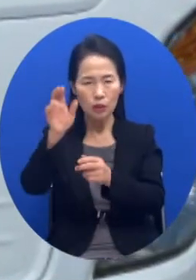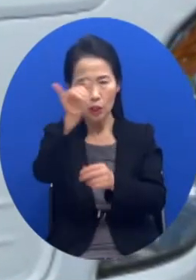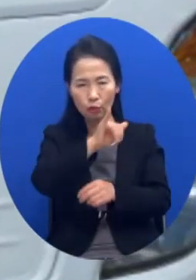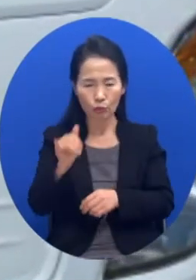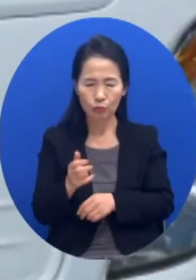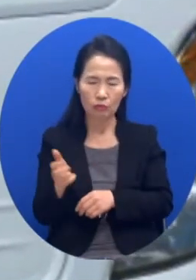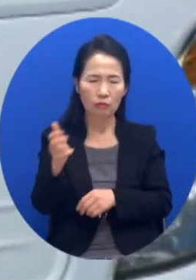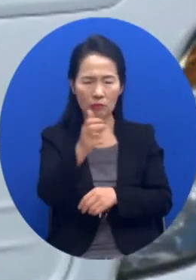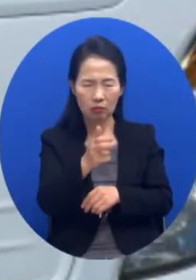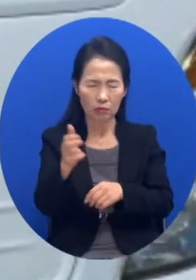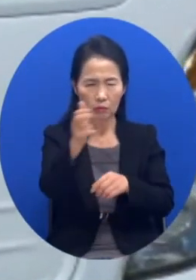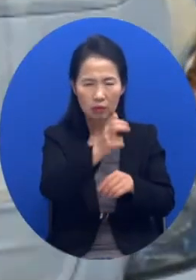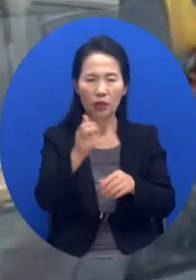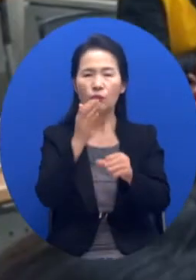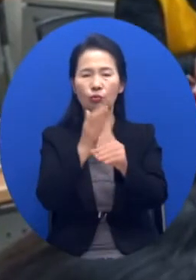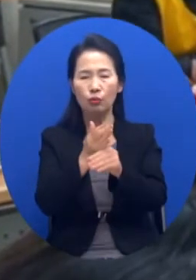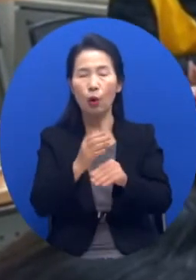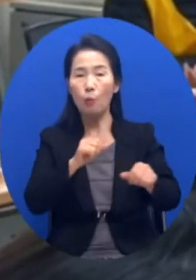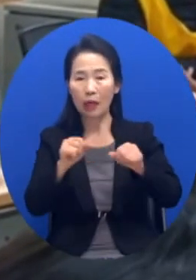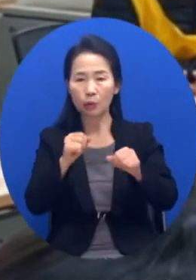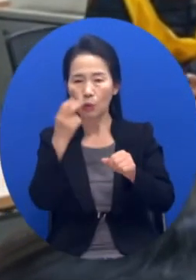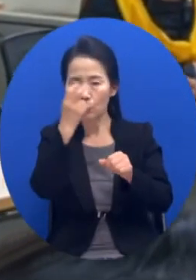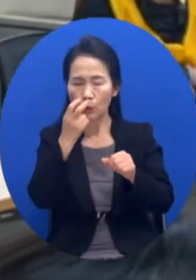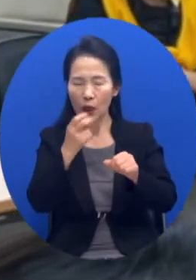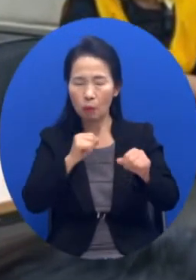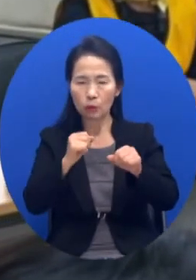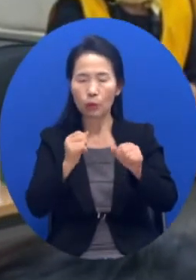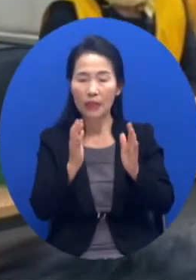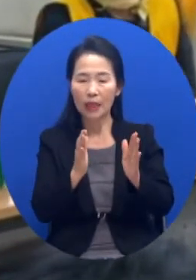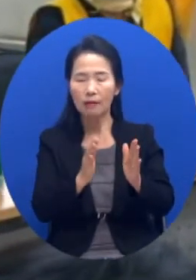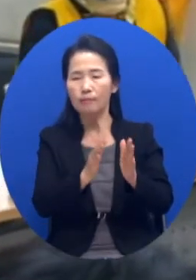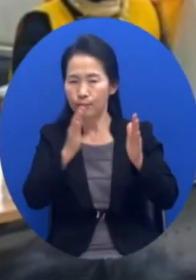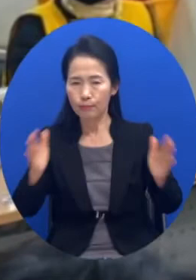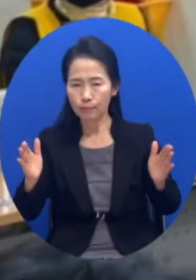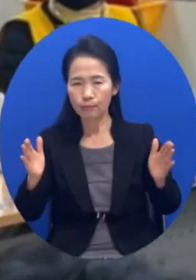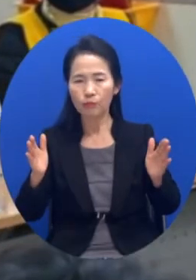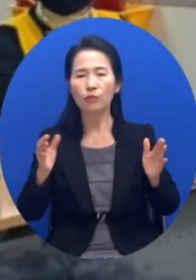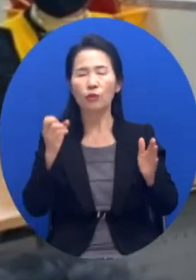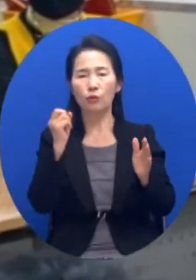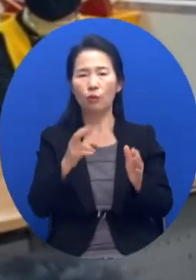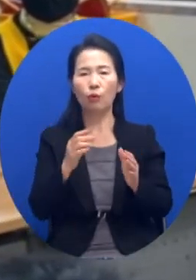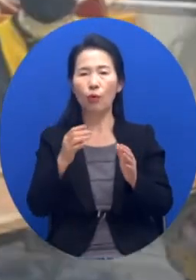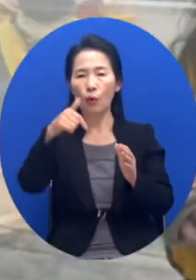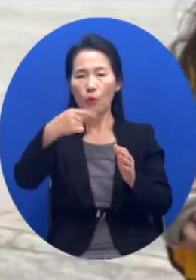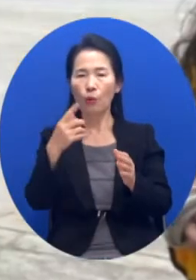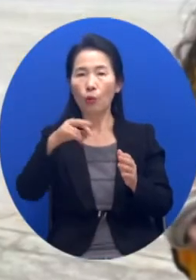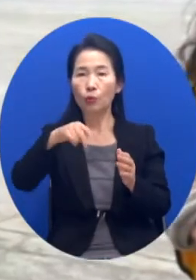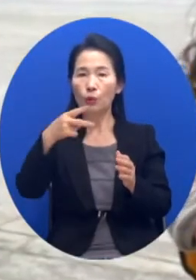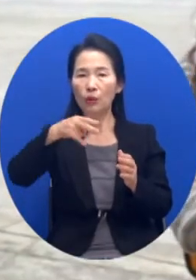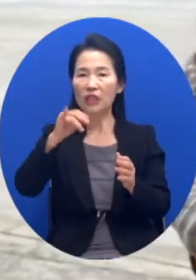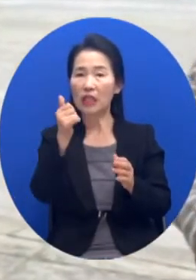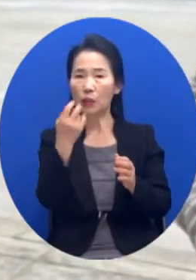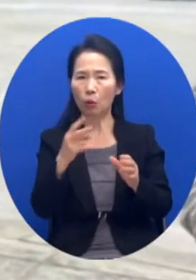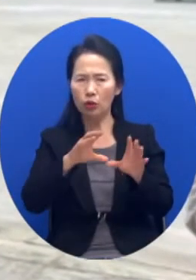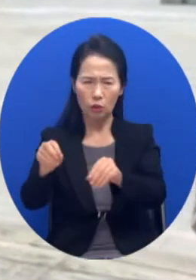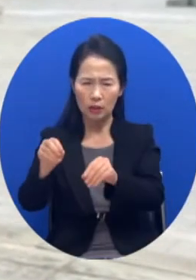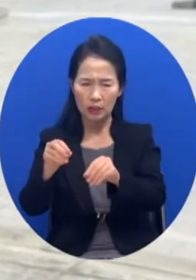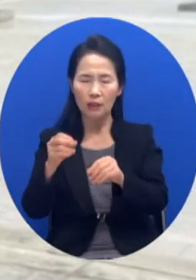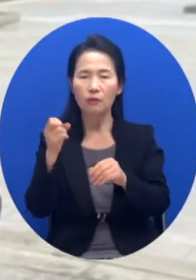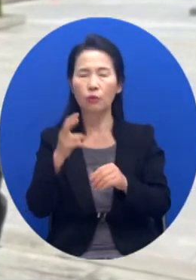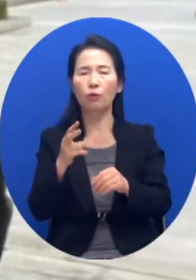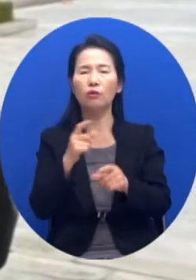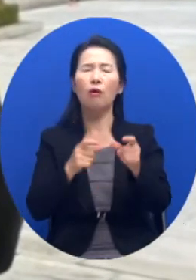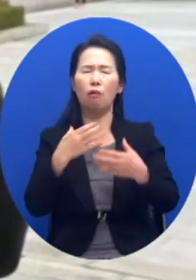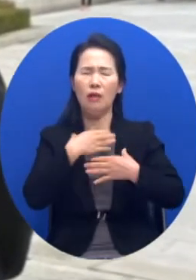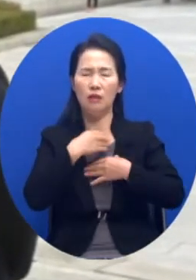특별법 조사위원회 활동기간 연장과 세월호 관련 법안의 공소시효 정지. 시위 참가자들은 보다 안전한 사회가 될